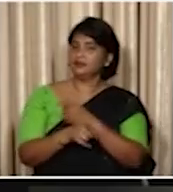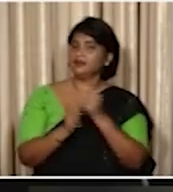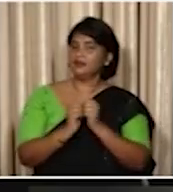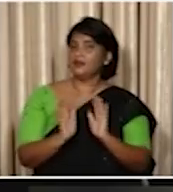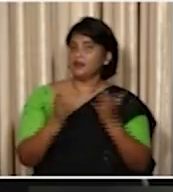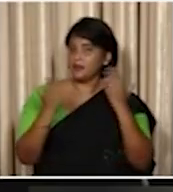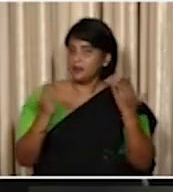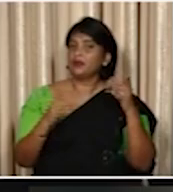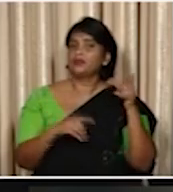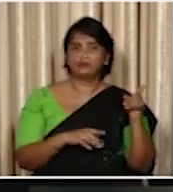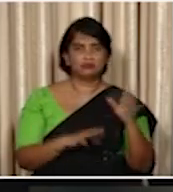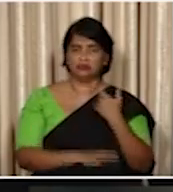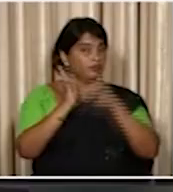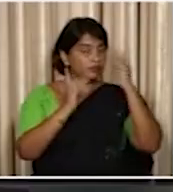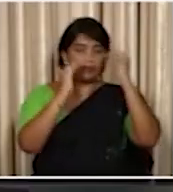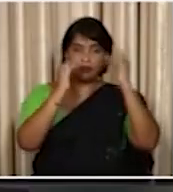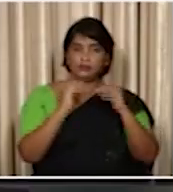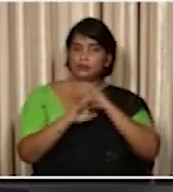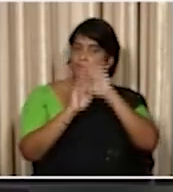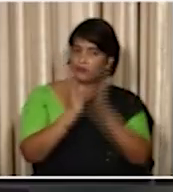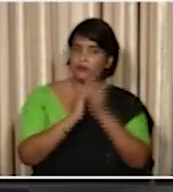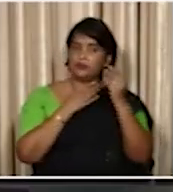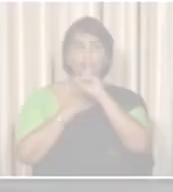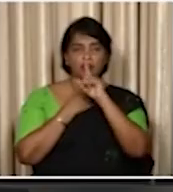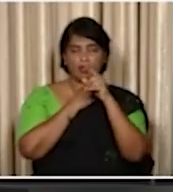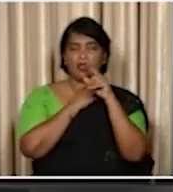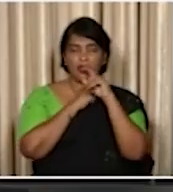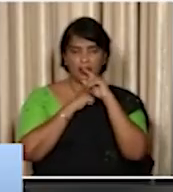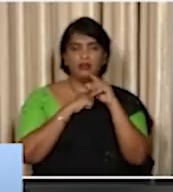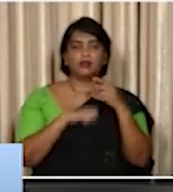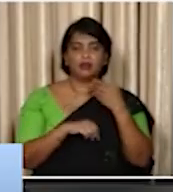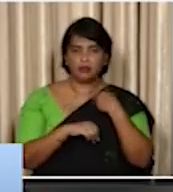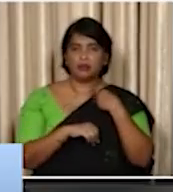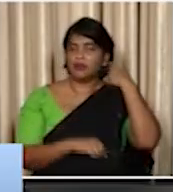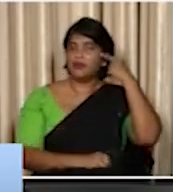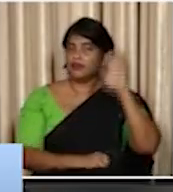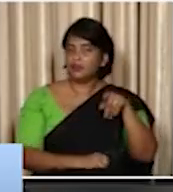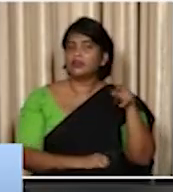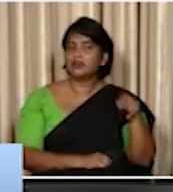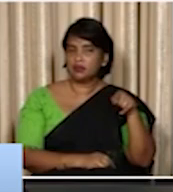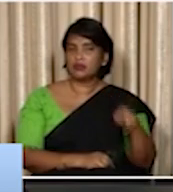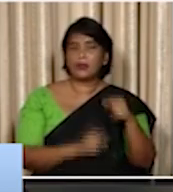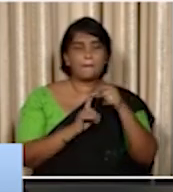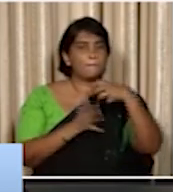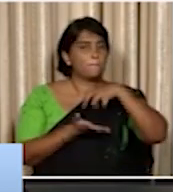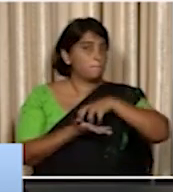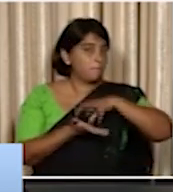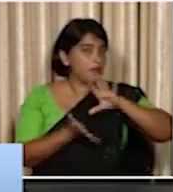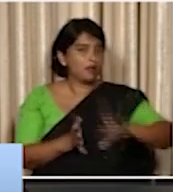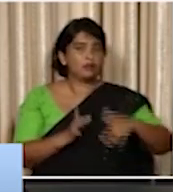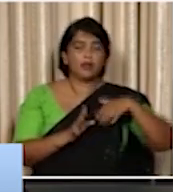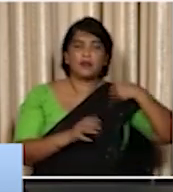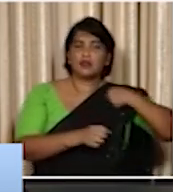පටන් ගන්න. ඒක හරි ඛේදනීය තත්ත්වයක්. ඔබතුමා කිව්ව කතාව ඇත්ත. මමත් විශ්වාස කරනවා මේක පළාත් සභාවටත් නෑ